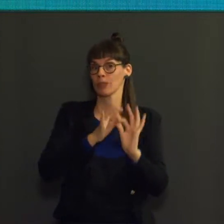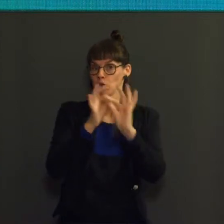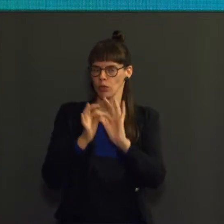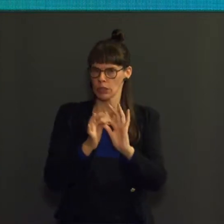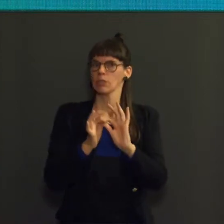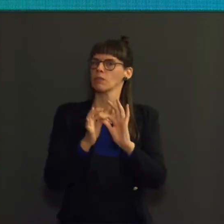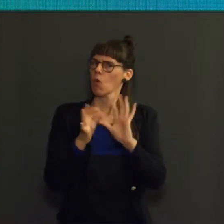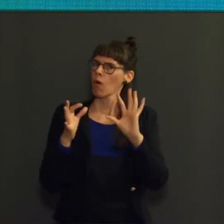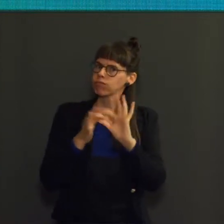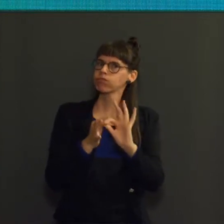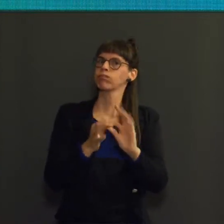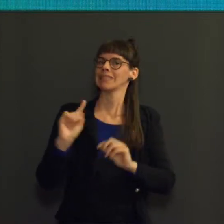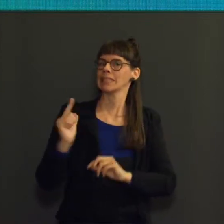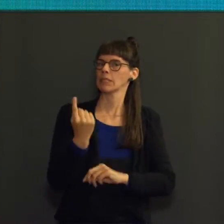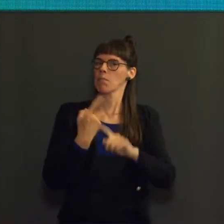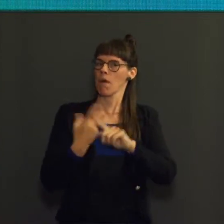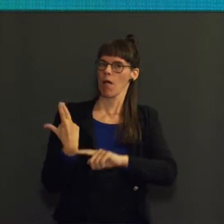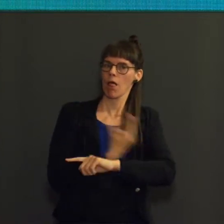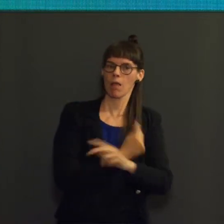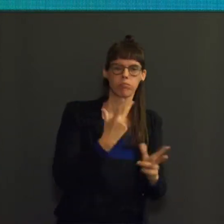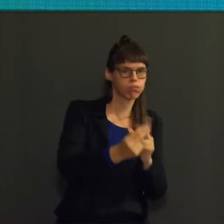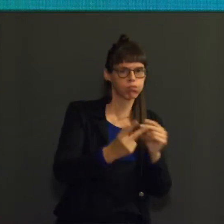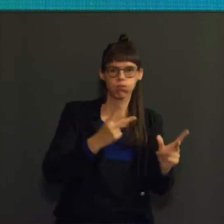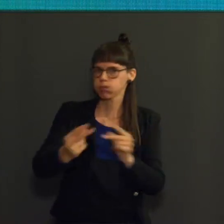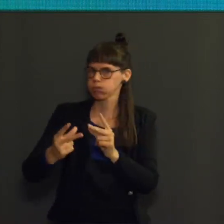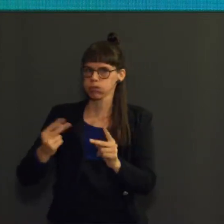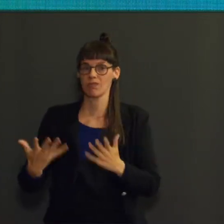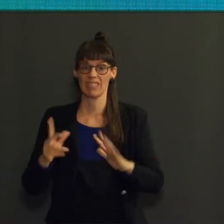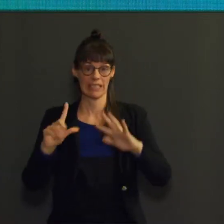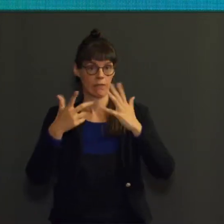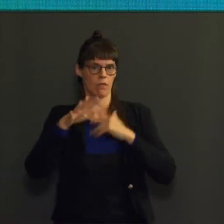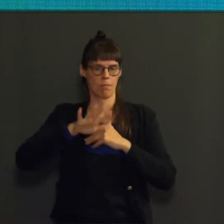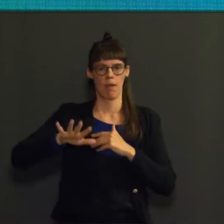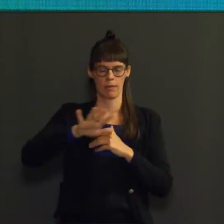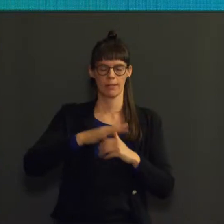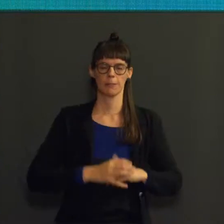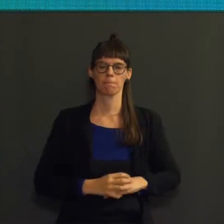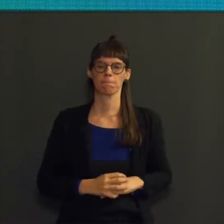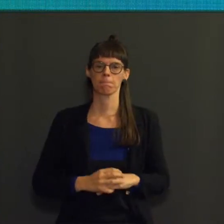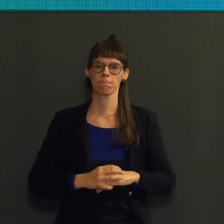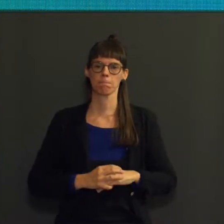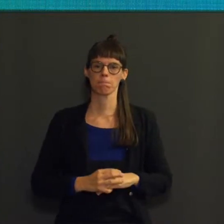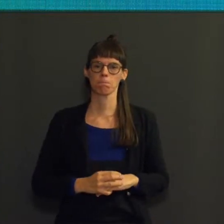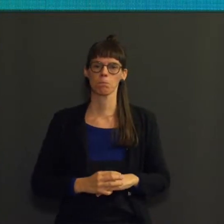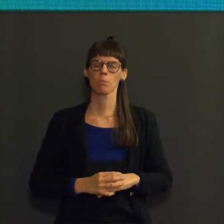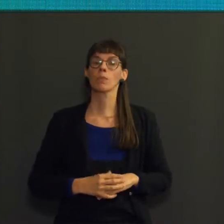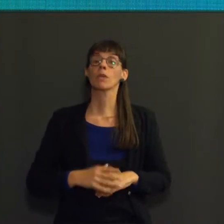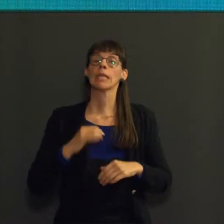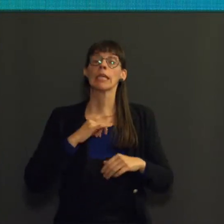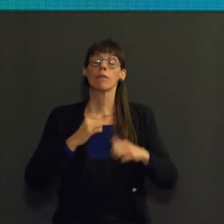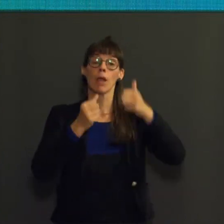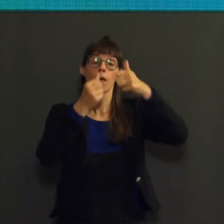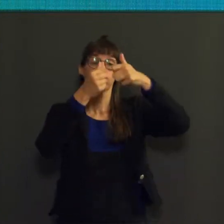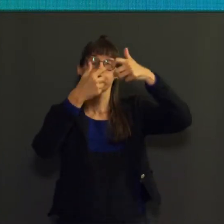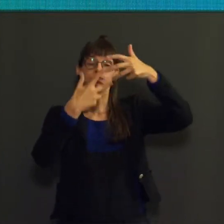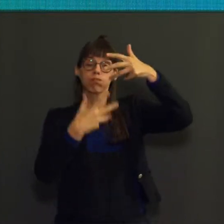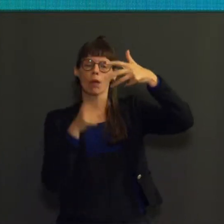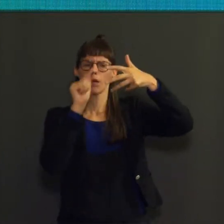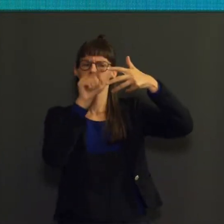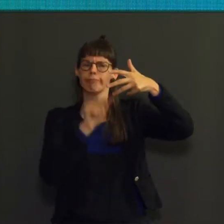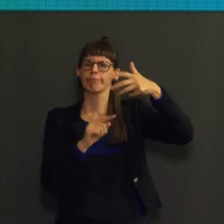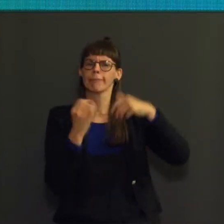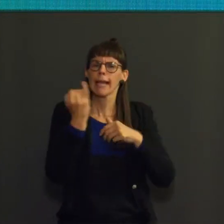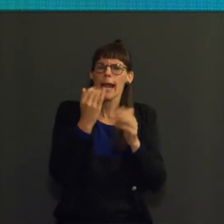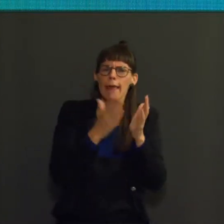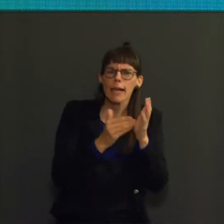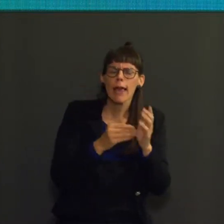eerste vaccindosissen die toegediend werden. We moeten enkele kleinere landen laten voorgaan, als